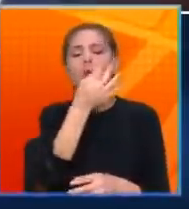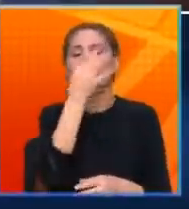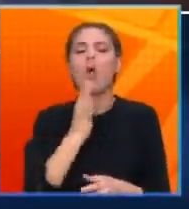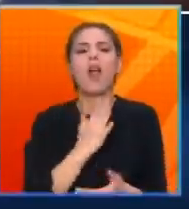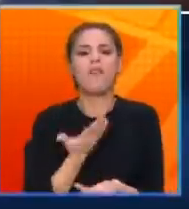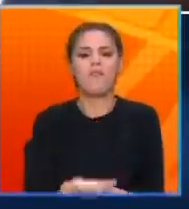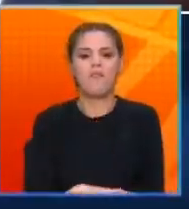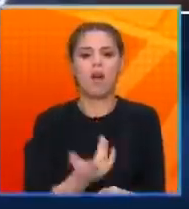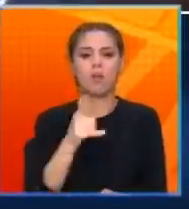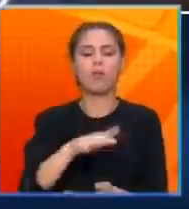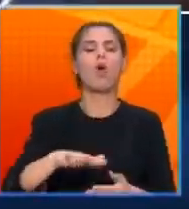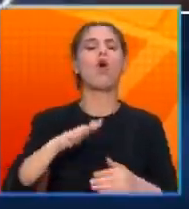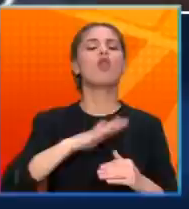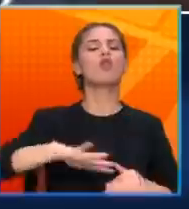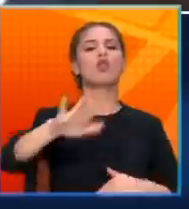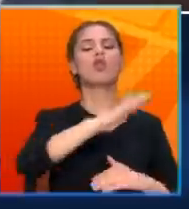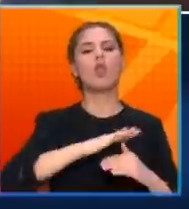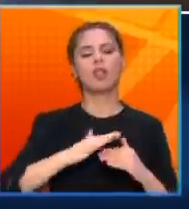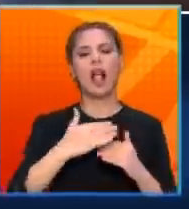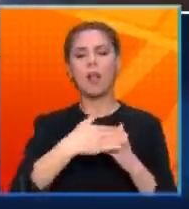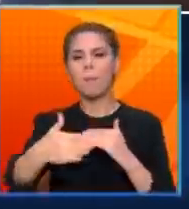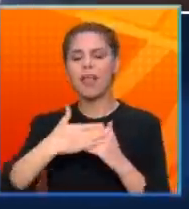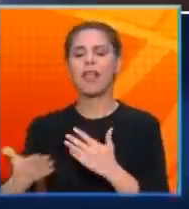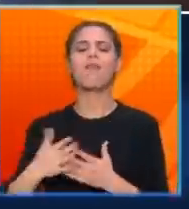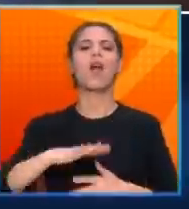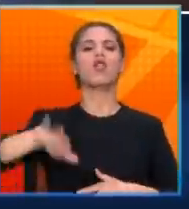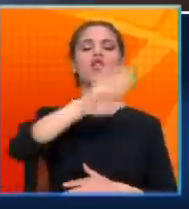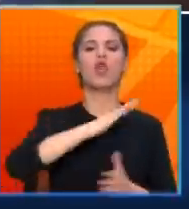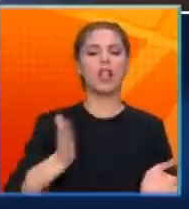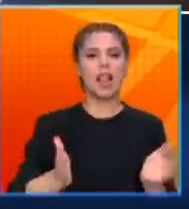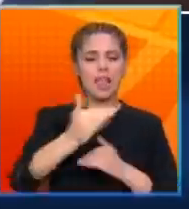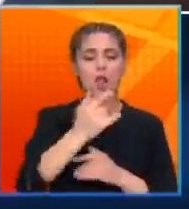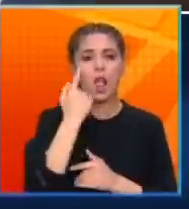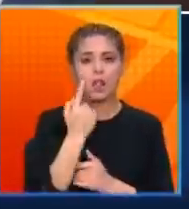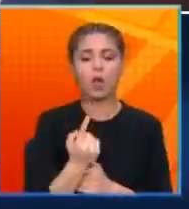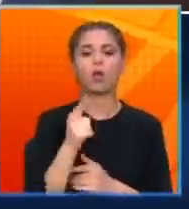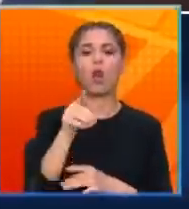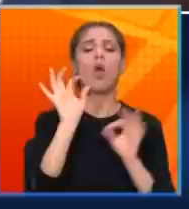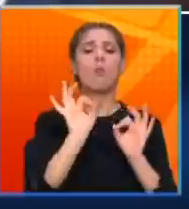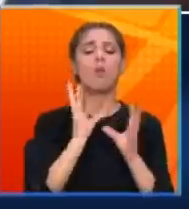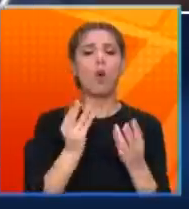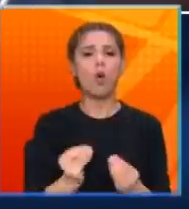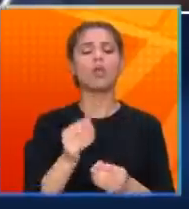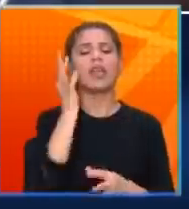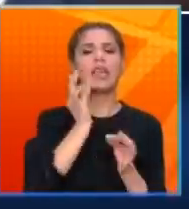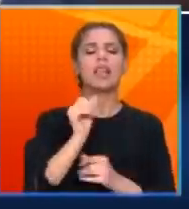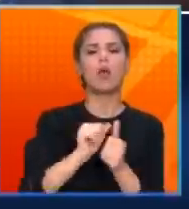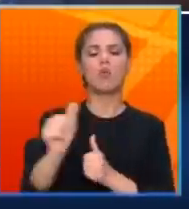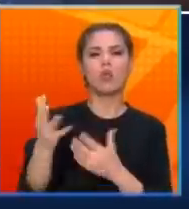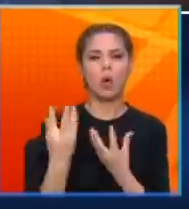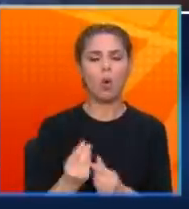Bunun anahtarı sosyal izolasyon aslında. Yani o mümkün olduğu kadar insanlardan uzak